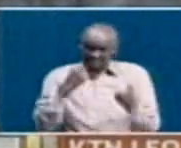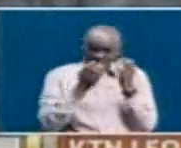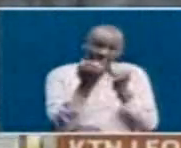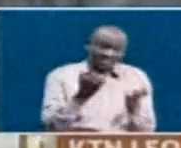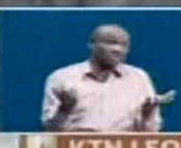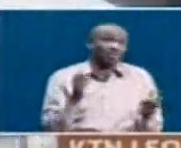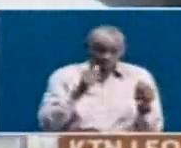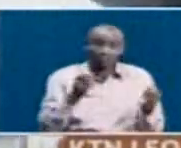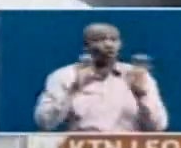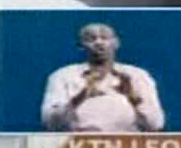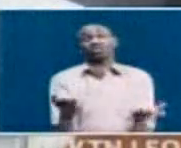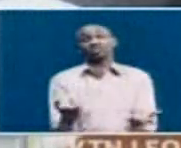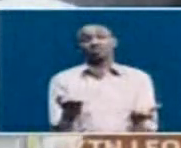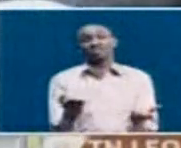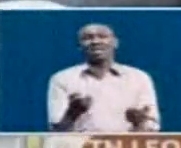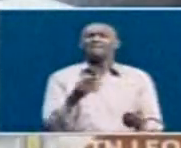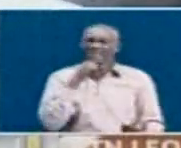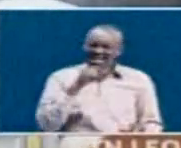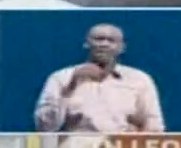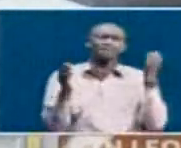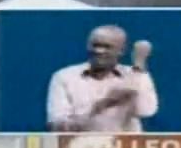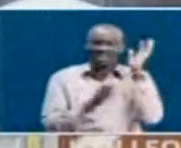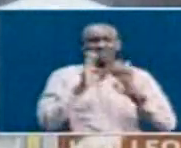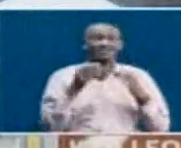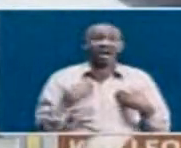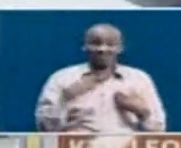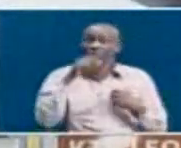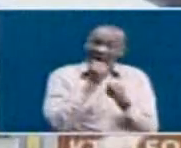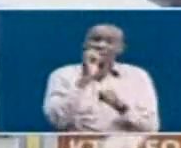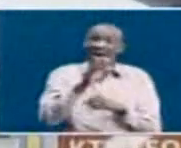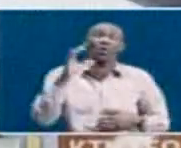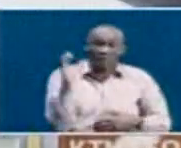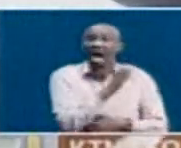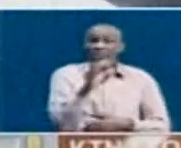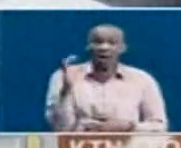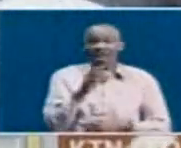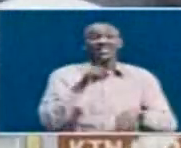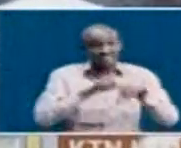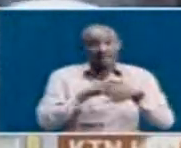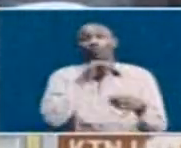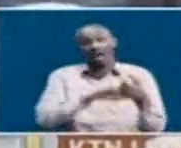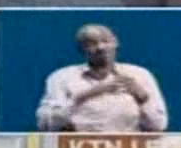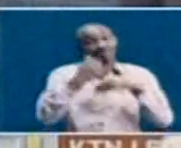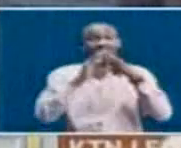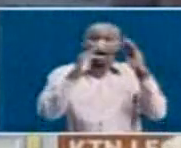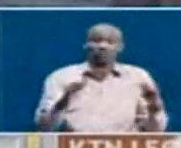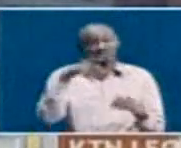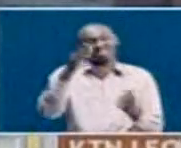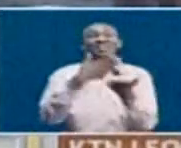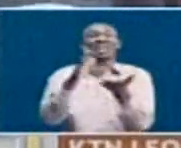biashara unaweza funga. Wana tabia mbaya. Kazi yangu kuleo. Mama akijenga nyumba anachukua